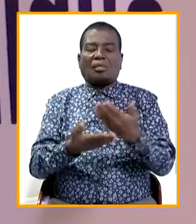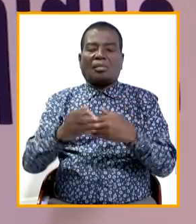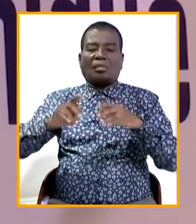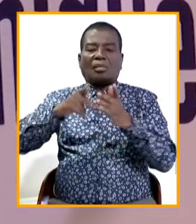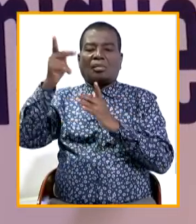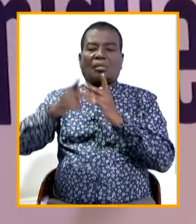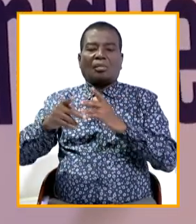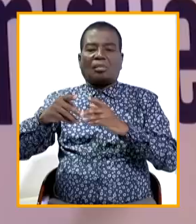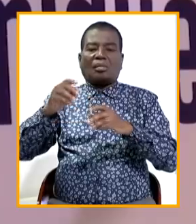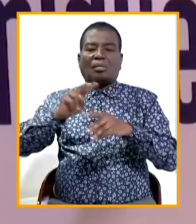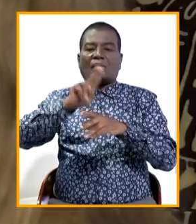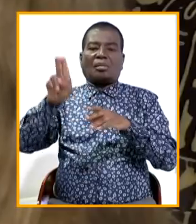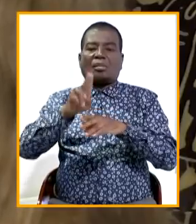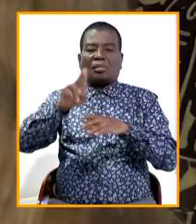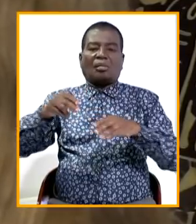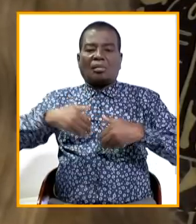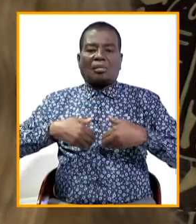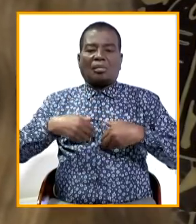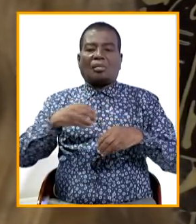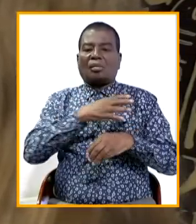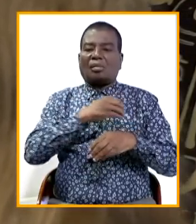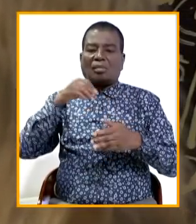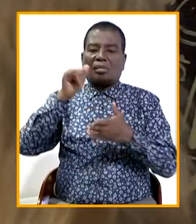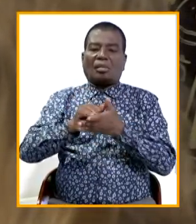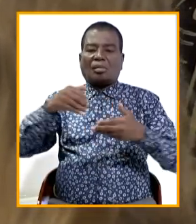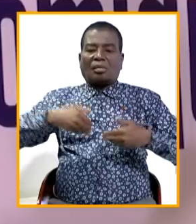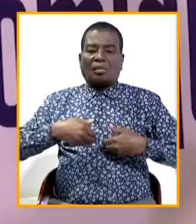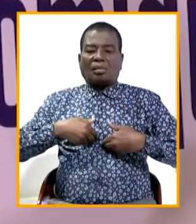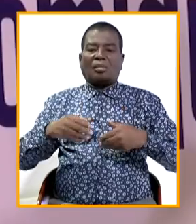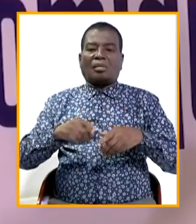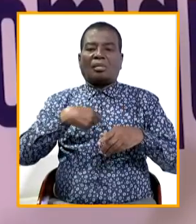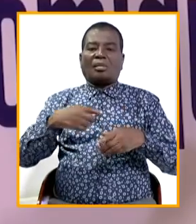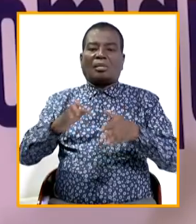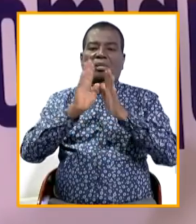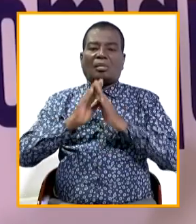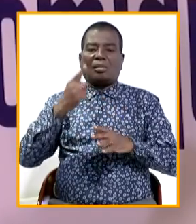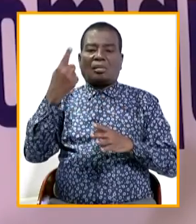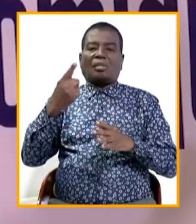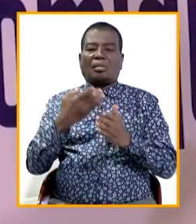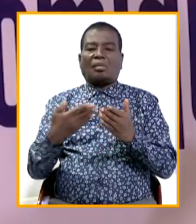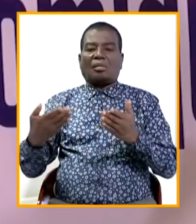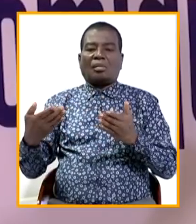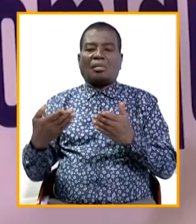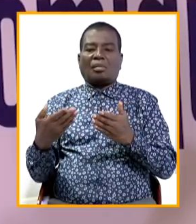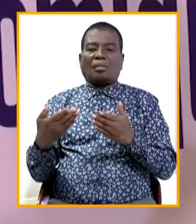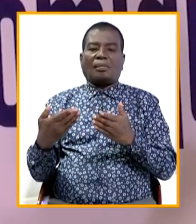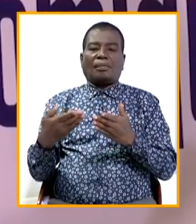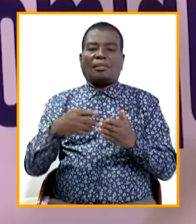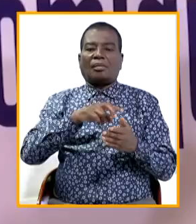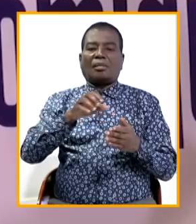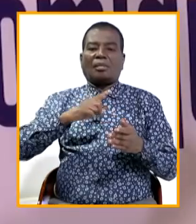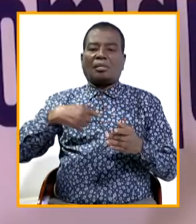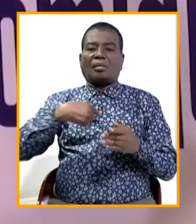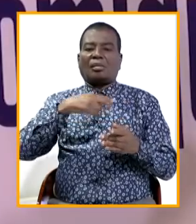Emploi Jeunes, ils tombaient des nues. À ces jeunes, j'ai demandé une seule chose. Je leur ai